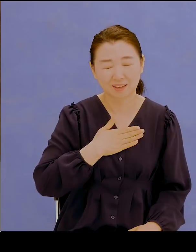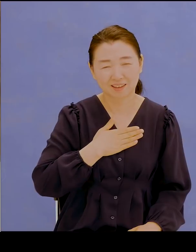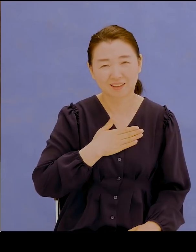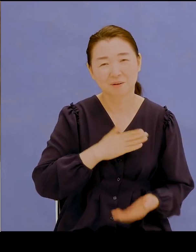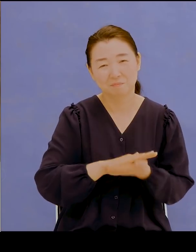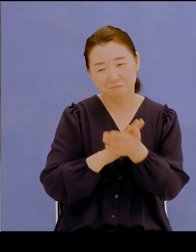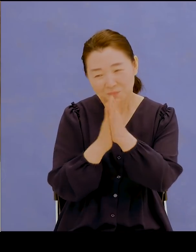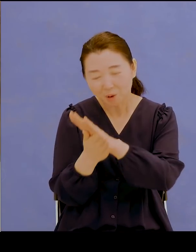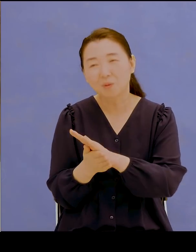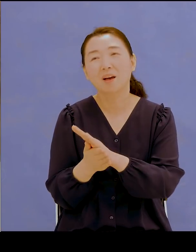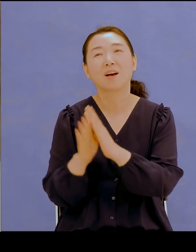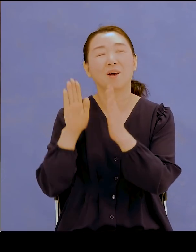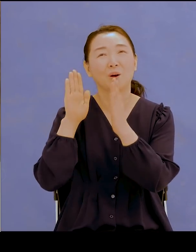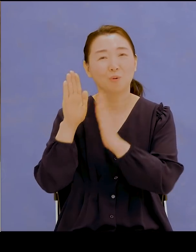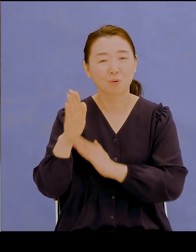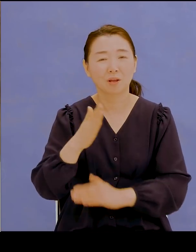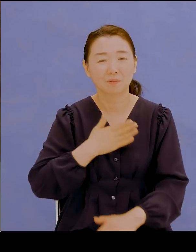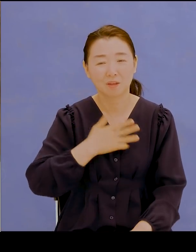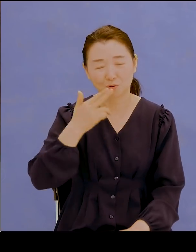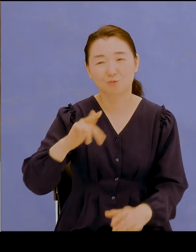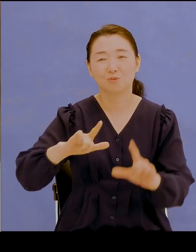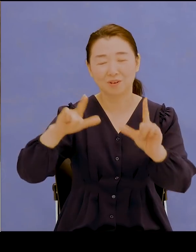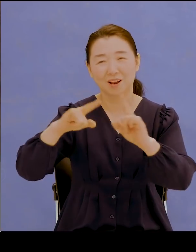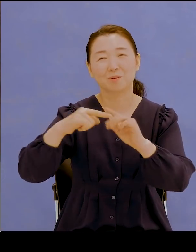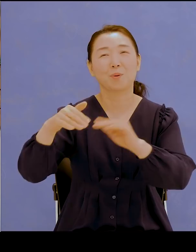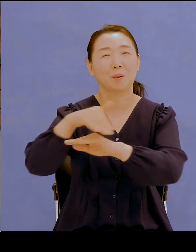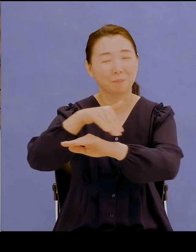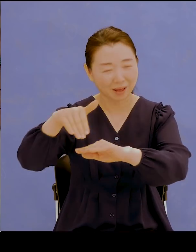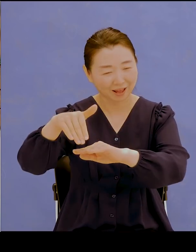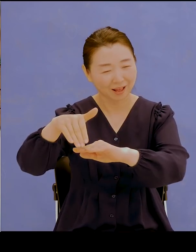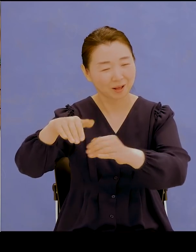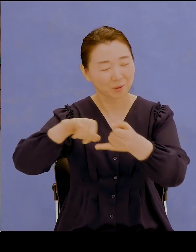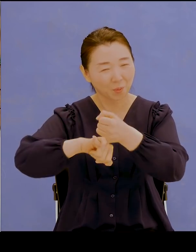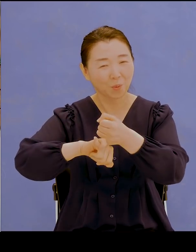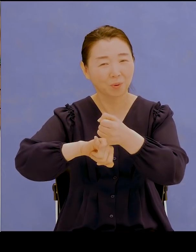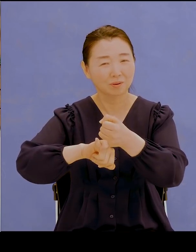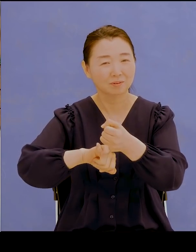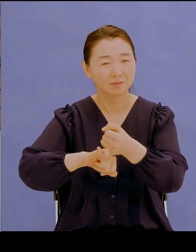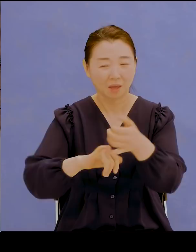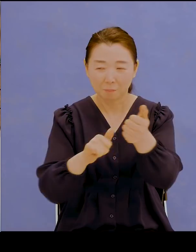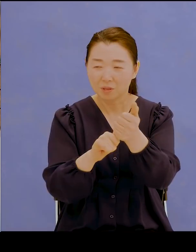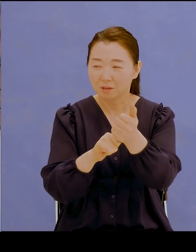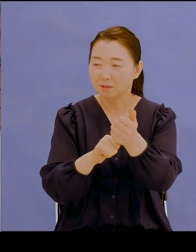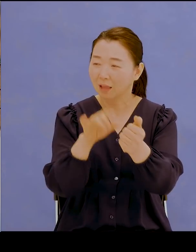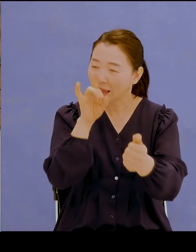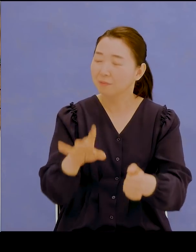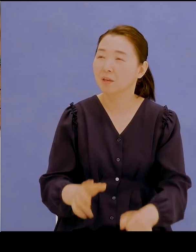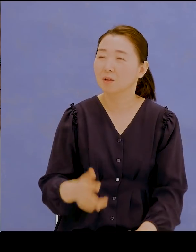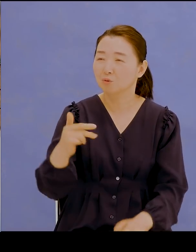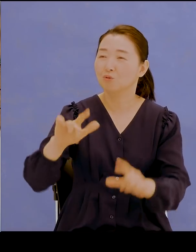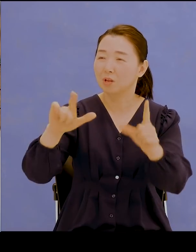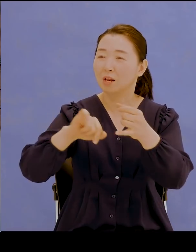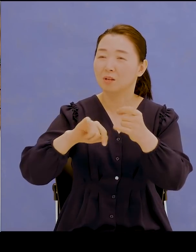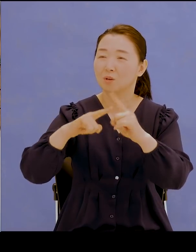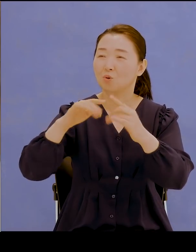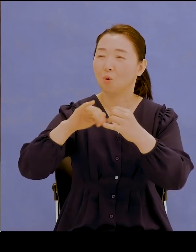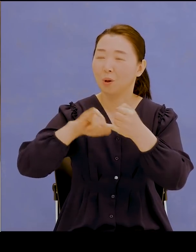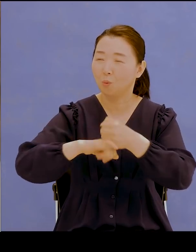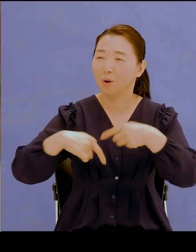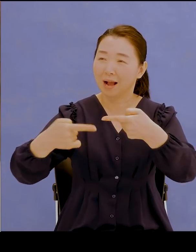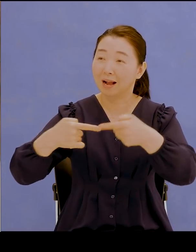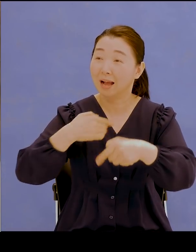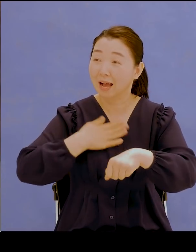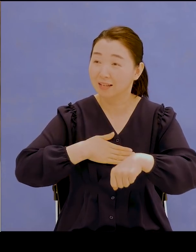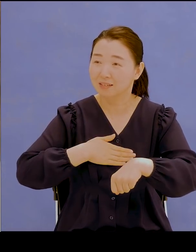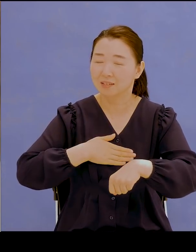됩니다. 안 되겠습니다. 이렇게 매니저한테도 저 안 돼요. 이러면서 그렇게 해서 누가 시키지도 않았는데도 주일을 계속 지키고 예.